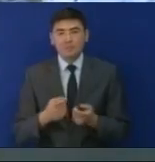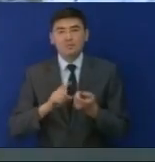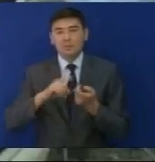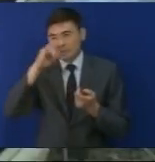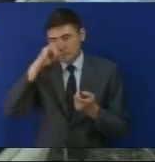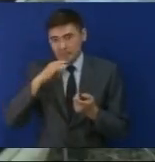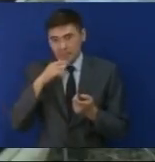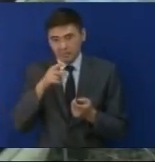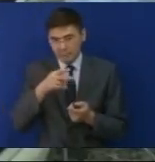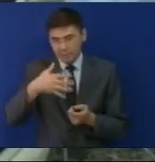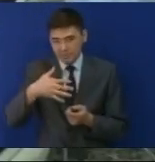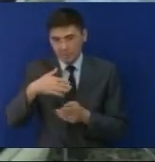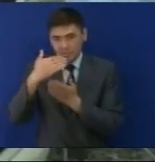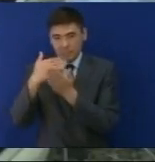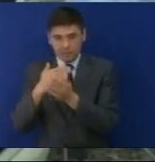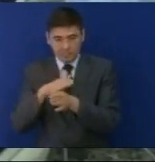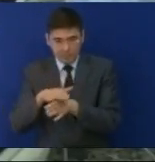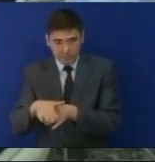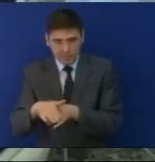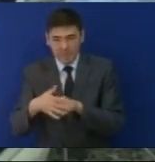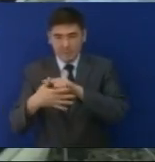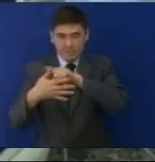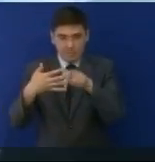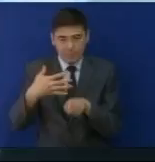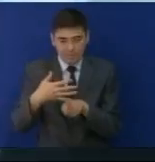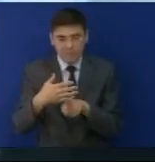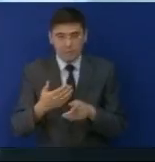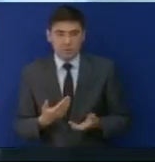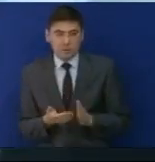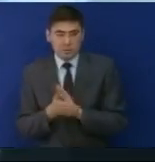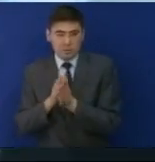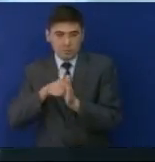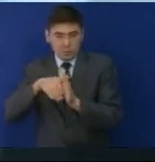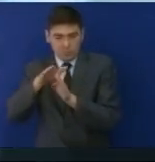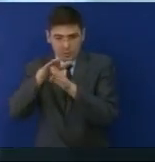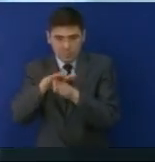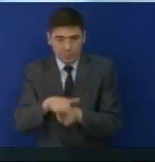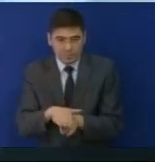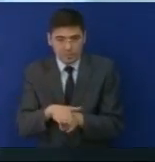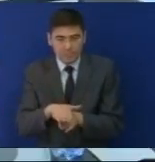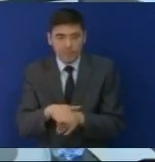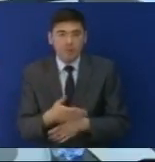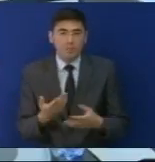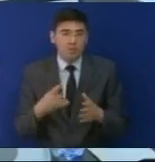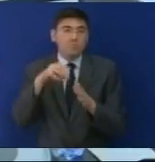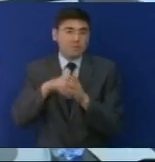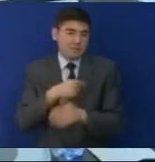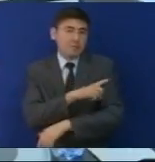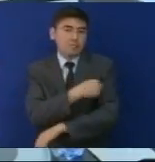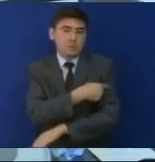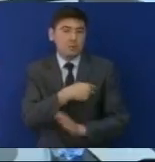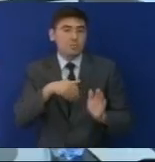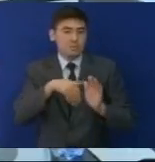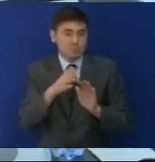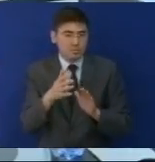развития Казахстан-2050 и 5 институциональных реформ, а также государственной программы Денсаулык, медицинским университетом Семей совместно с